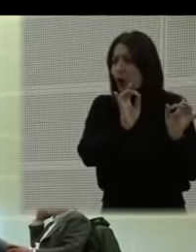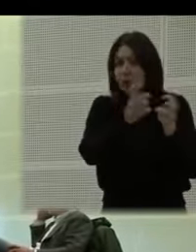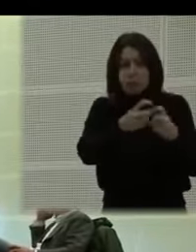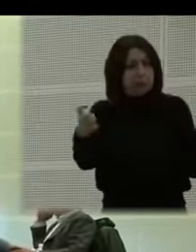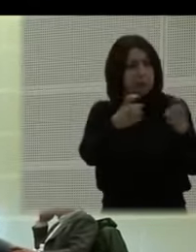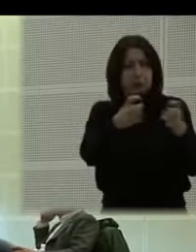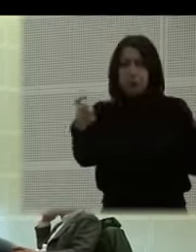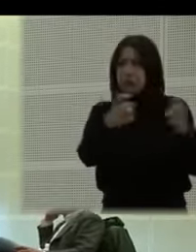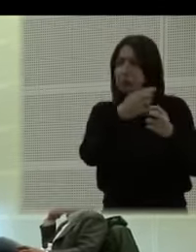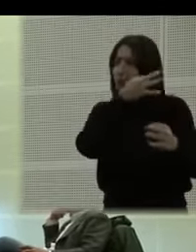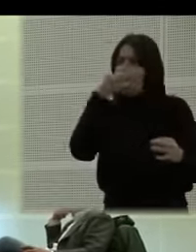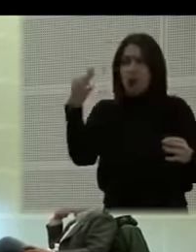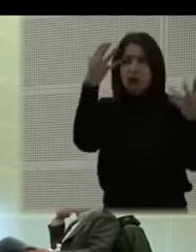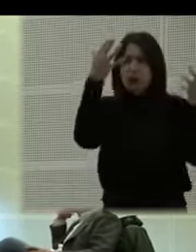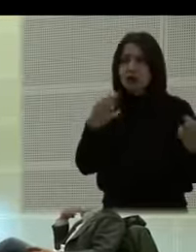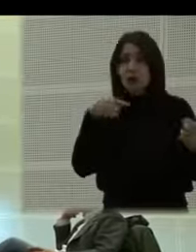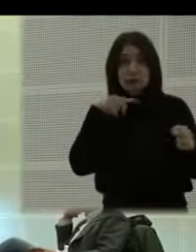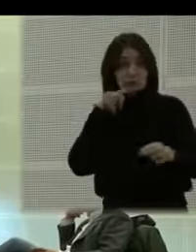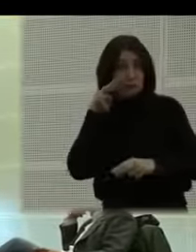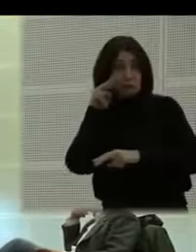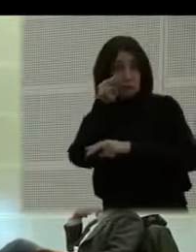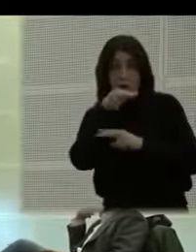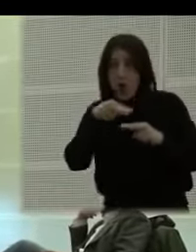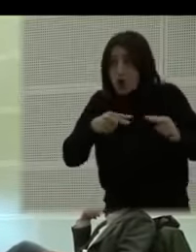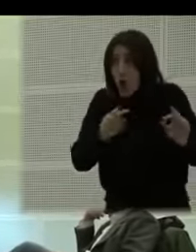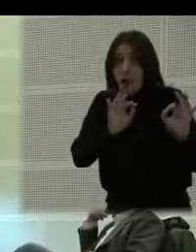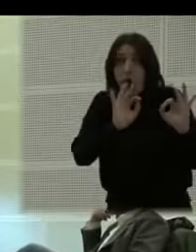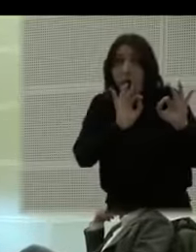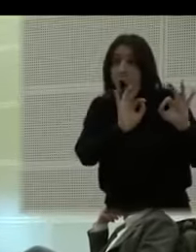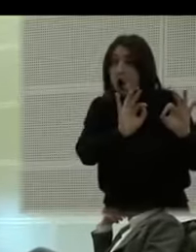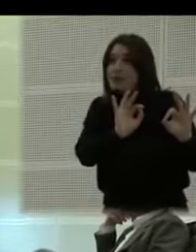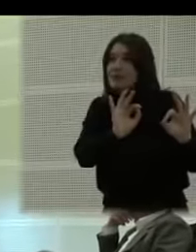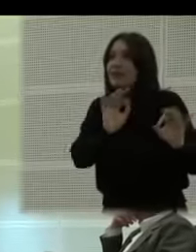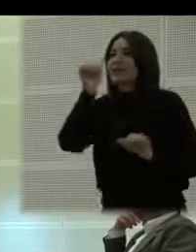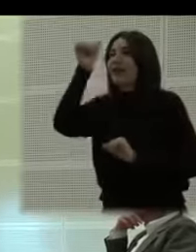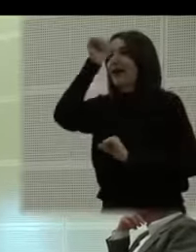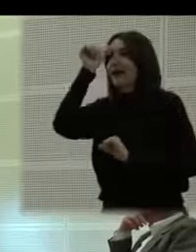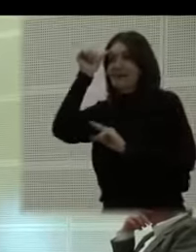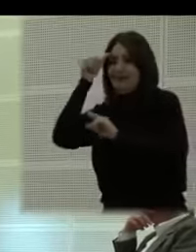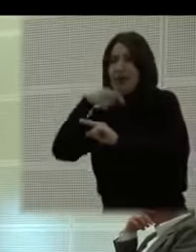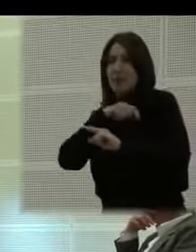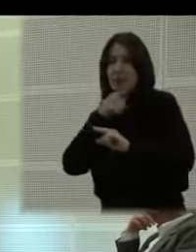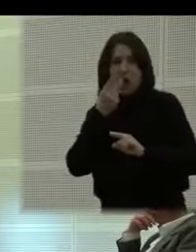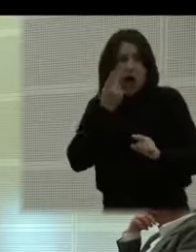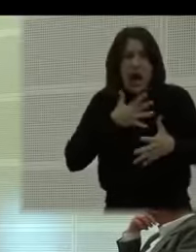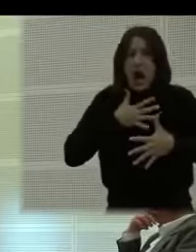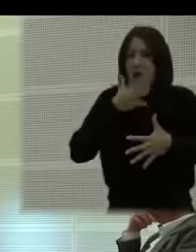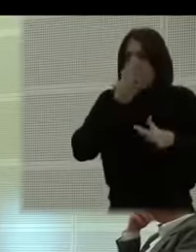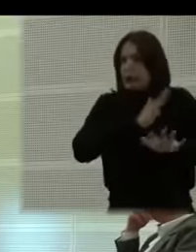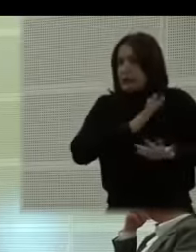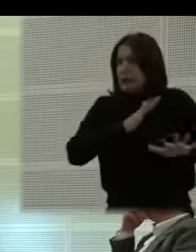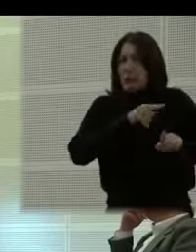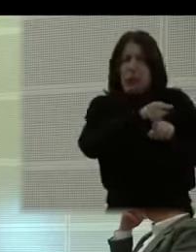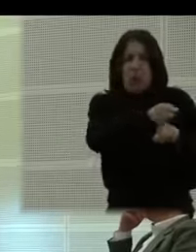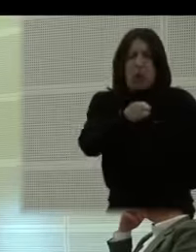Allora, quando scoprirono questa cosa, i cristiani che andarono lì dissero: ah, questi